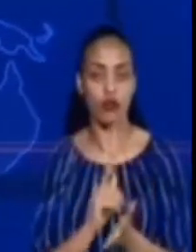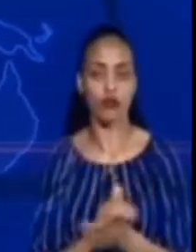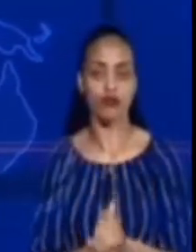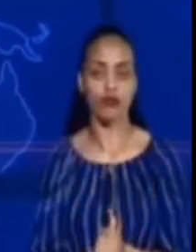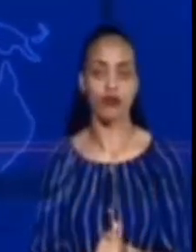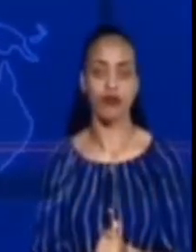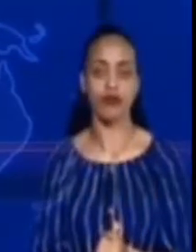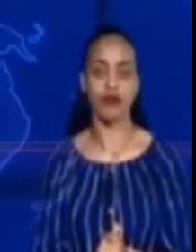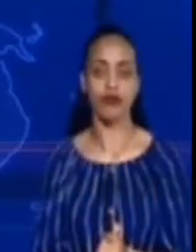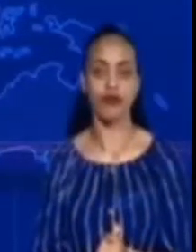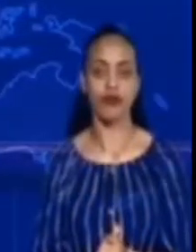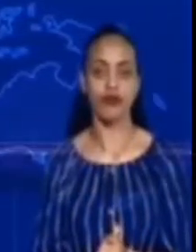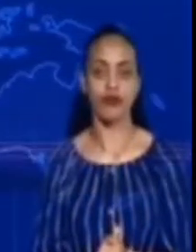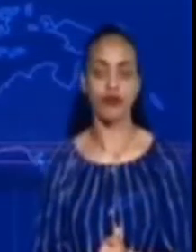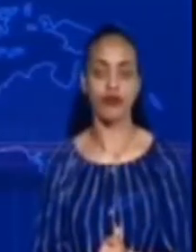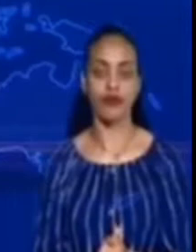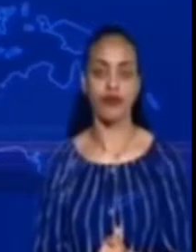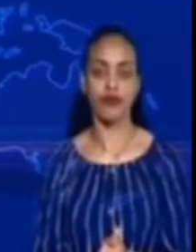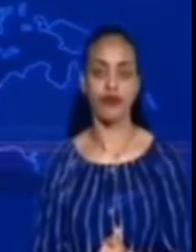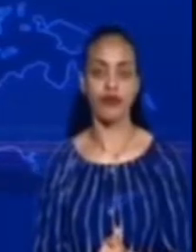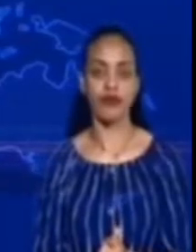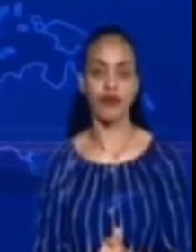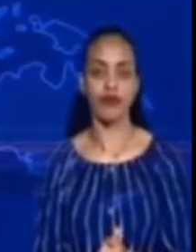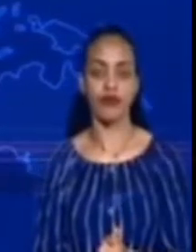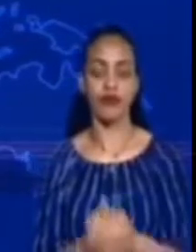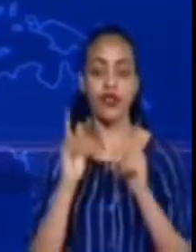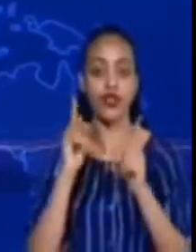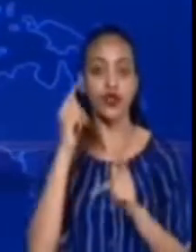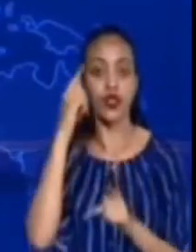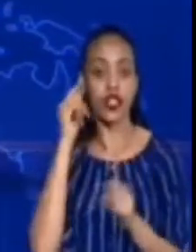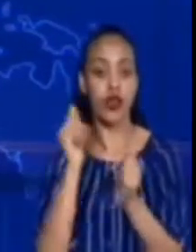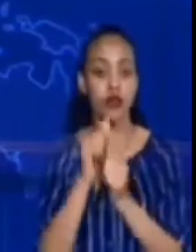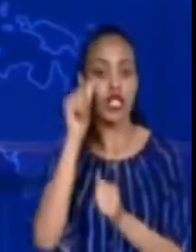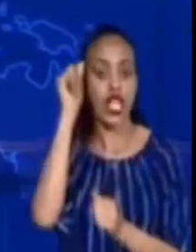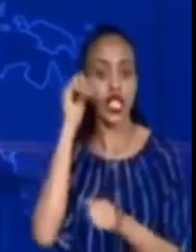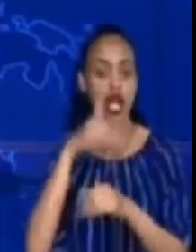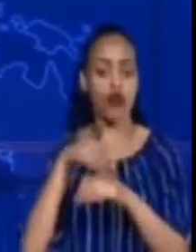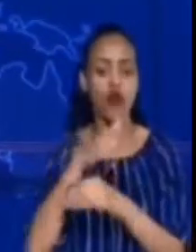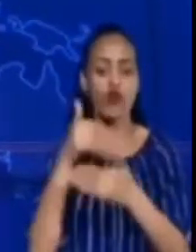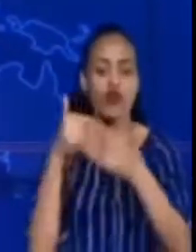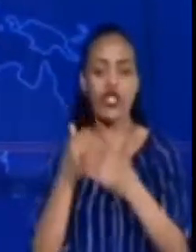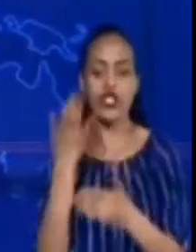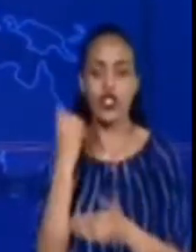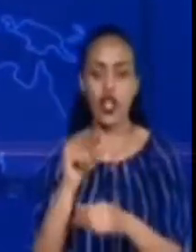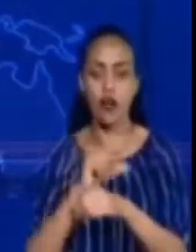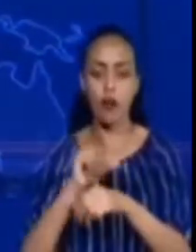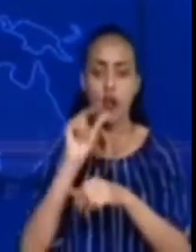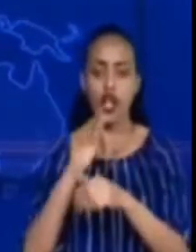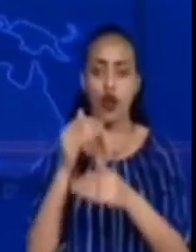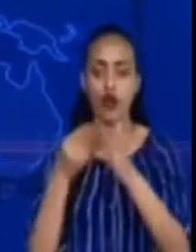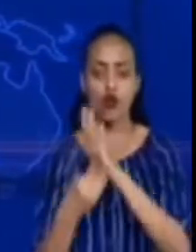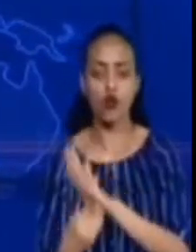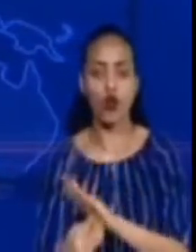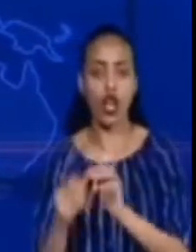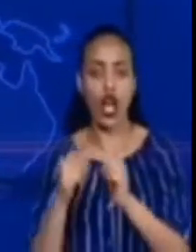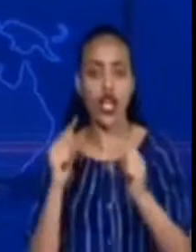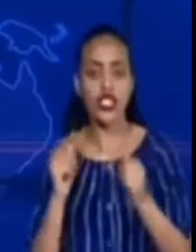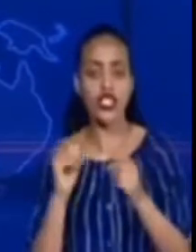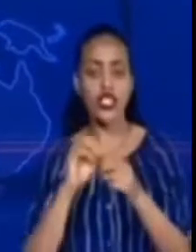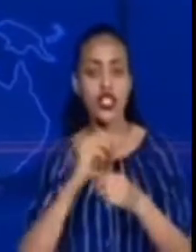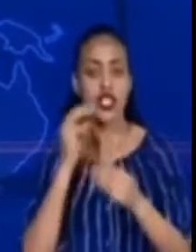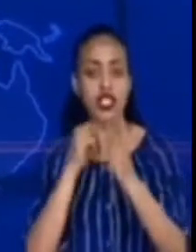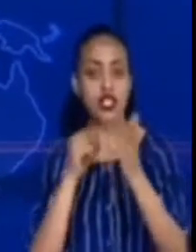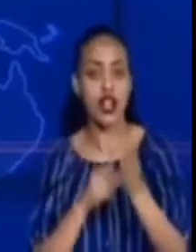ሐዲስ ይገድብናል በዚህና በዚህ መውጣት አንችልም ህይወታችን ሁሉ በቁርአንና በሐዲስ የተሰፋ ነው ከዚህ ውጪ